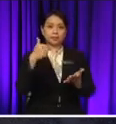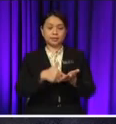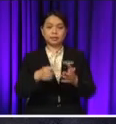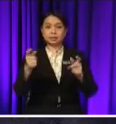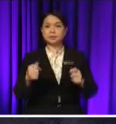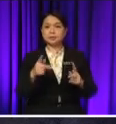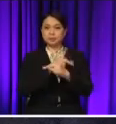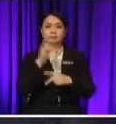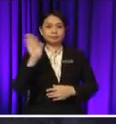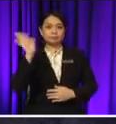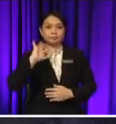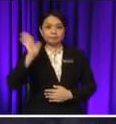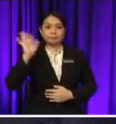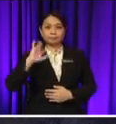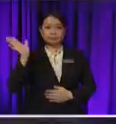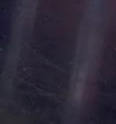Assalamualaikum